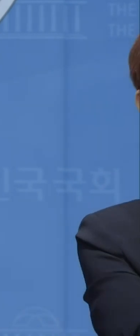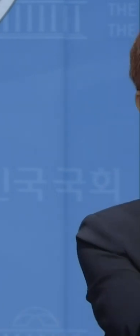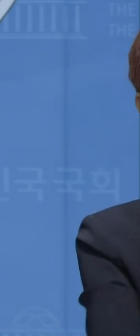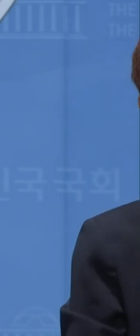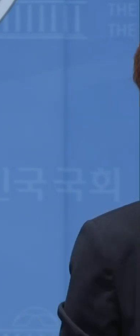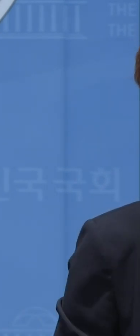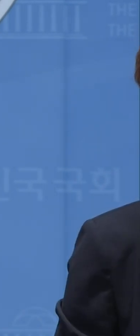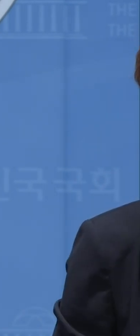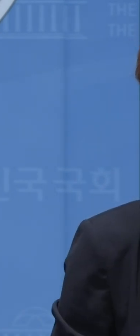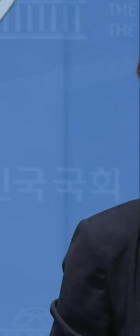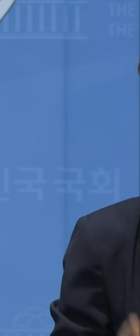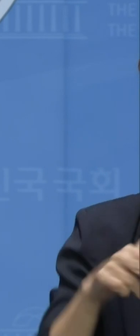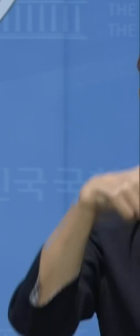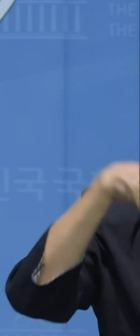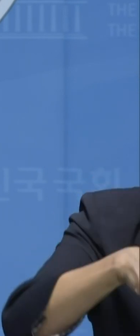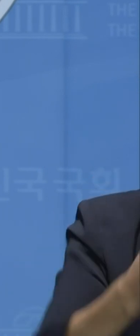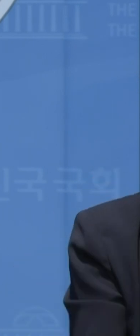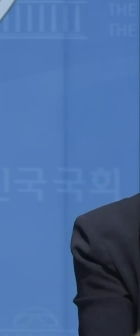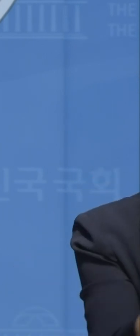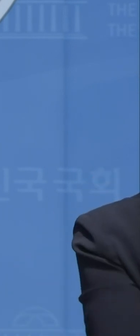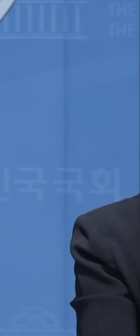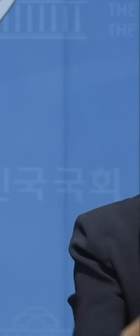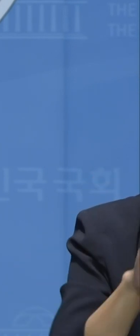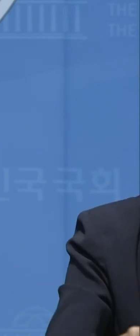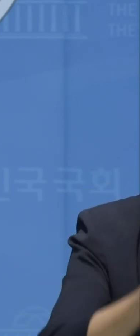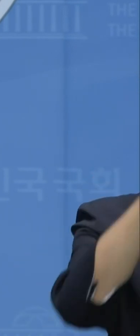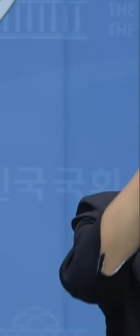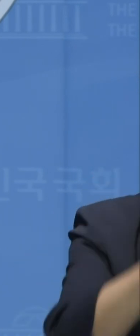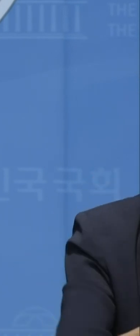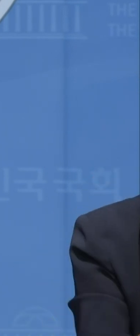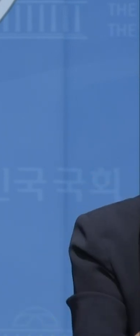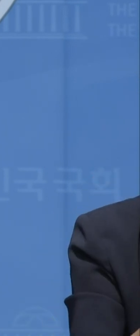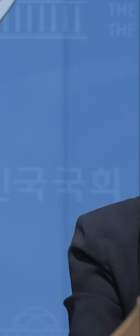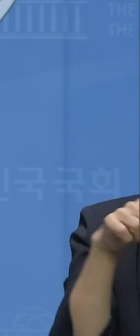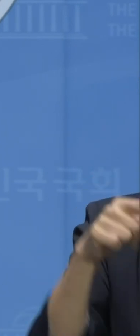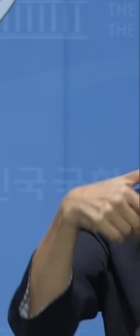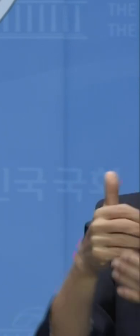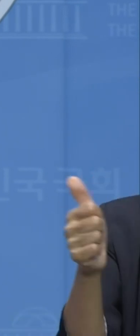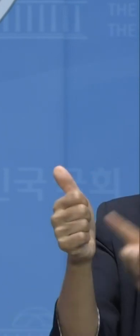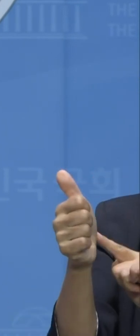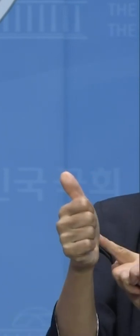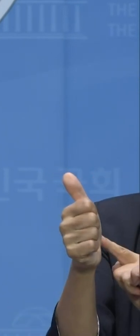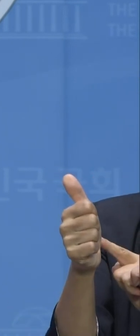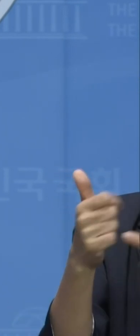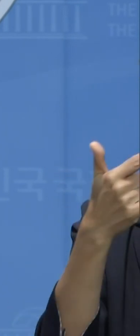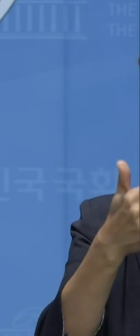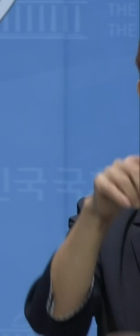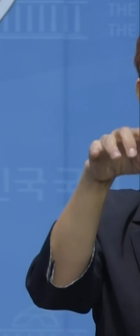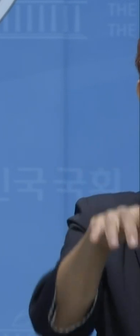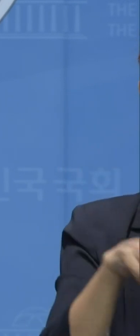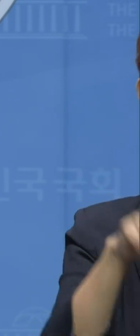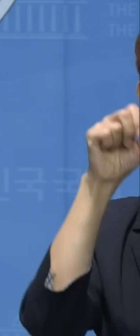겁니다 그런데 주철현 최고위원은 오늘 최고 위원회에서 조국 대표가 험지인 부산 금정구에